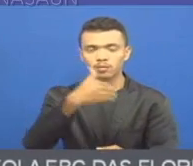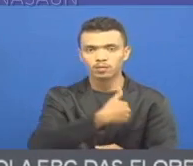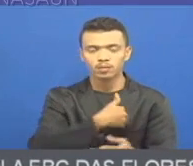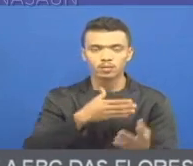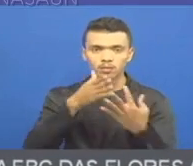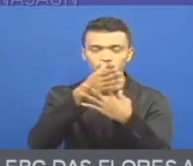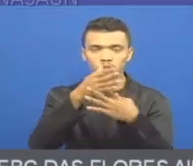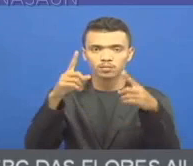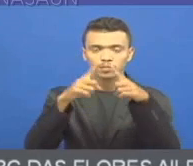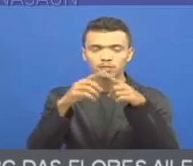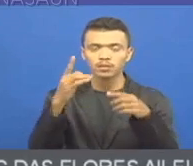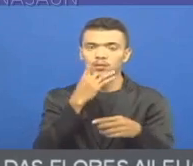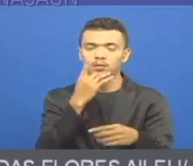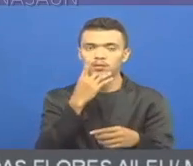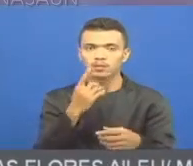asesu ba elektrisidade.